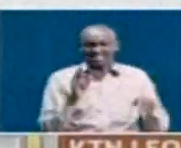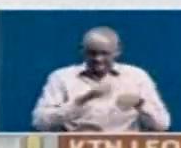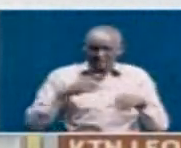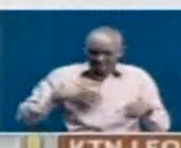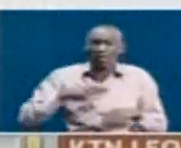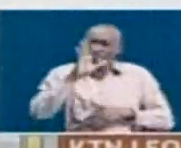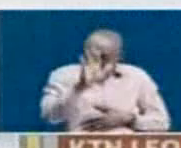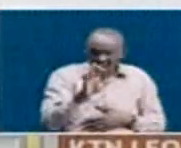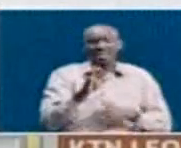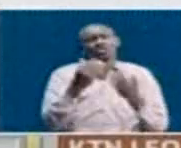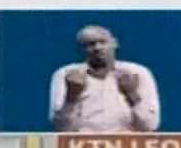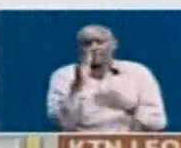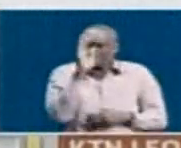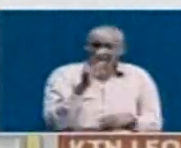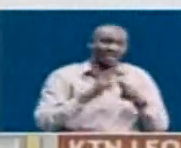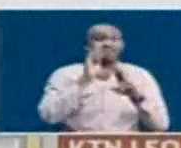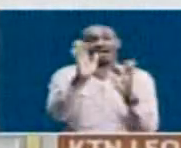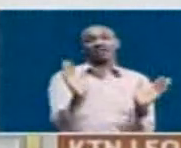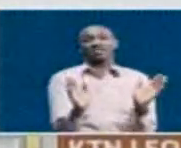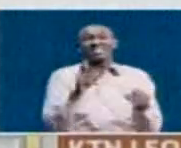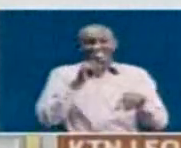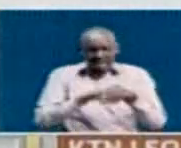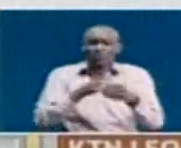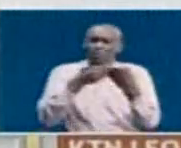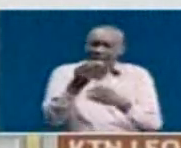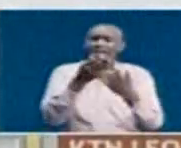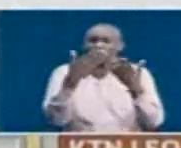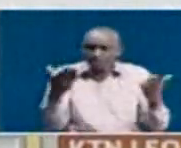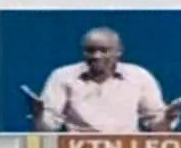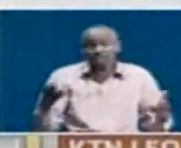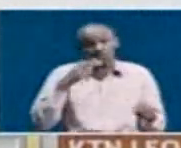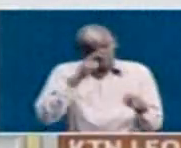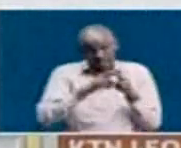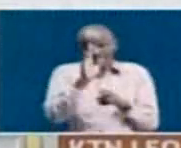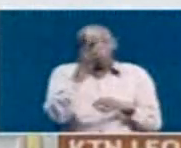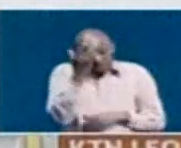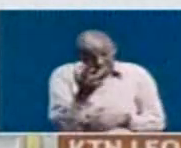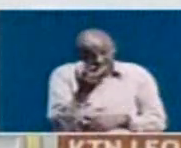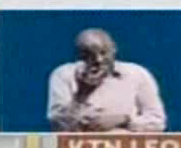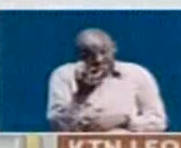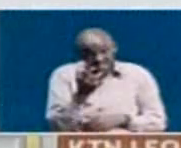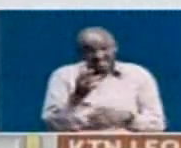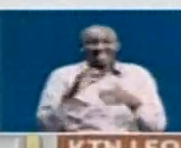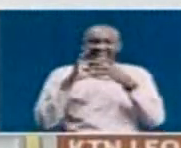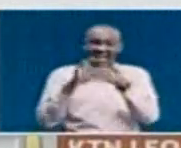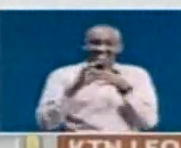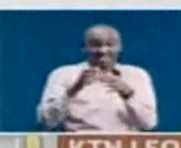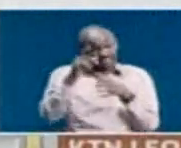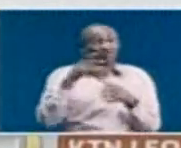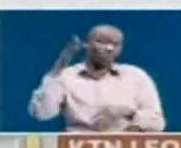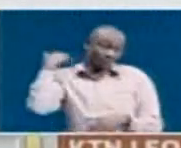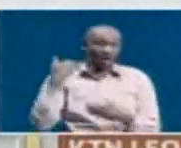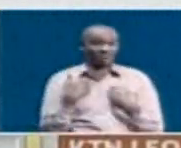nitakaowazaa wataita kwa kwenu, inakuwa ni mali ya kwako. Mtu anaponunua mali anaandika jina lake. Kwa sababu gani? Hii imetoka nyuma, ni tamaduni, ni desturi ambazo tumekuwa